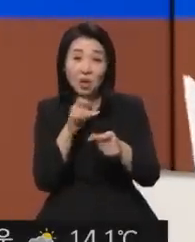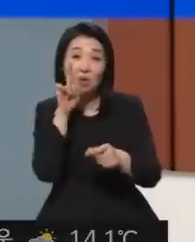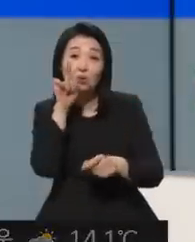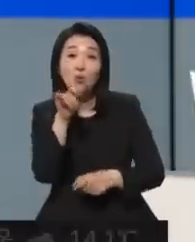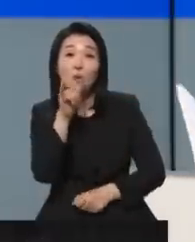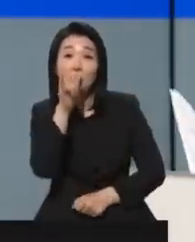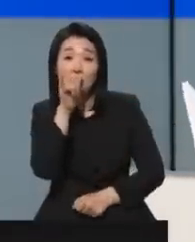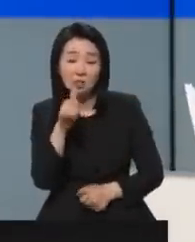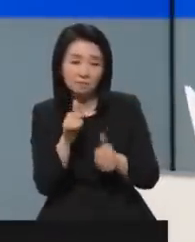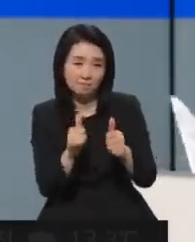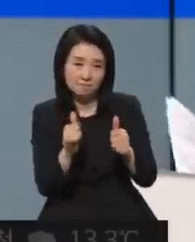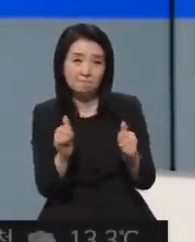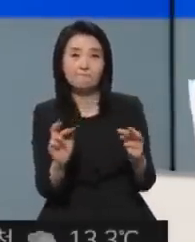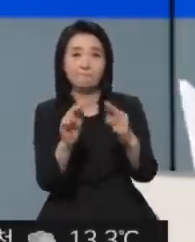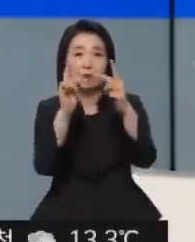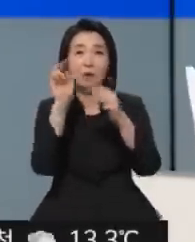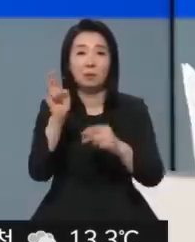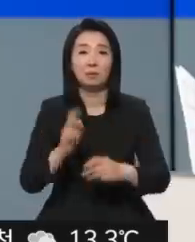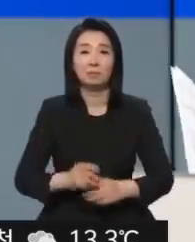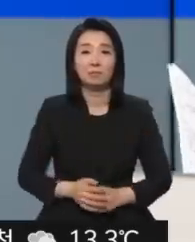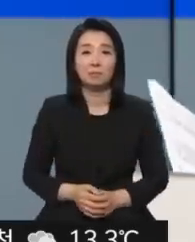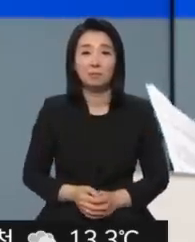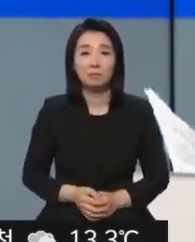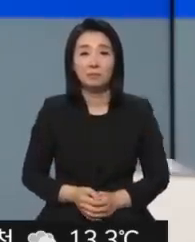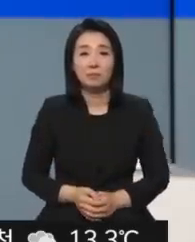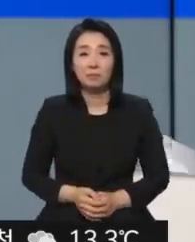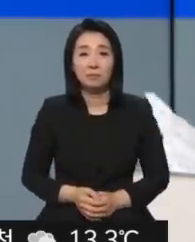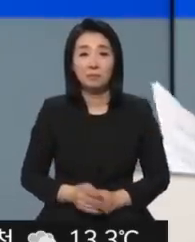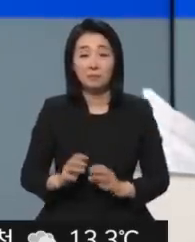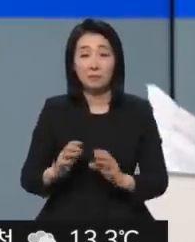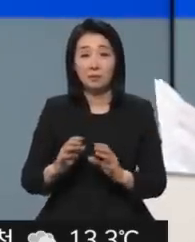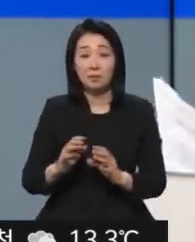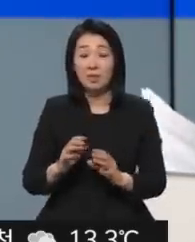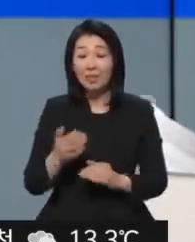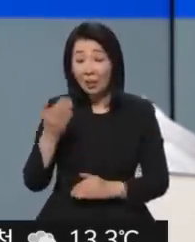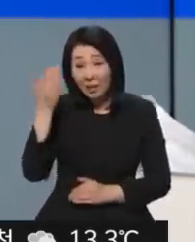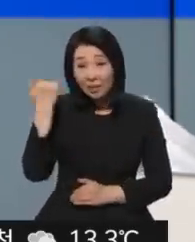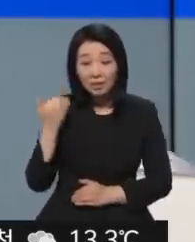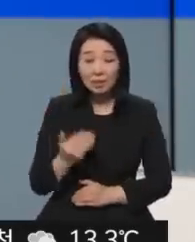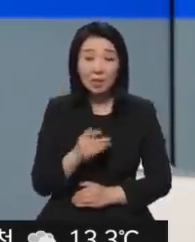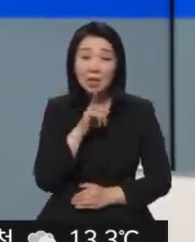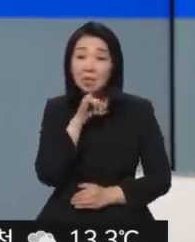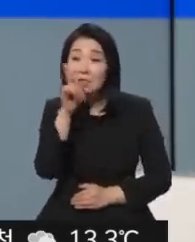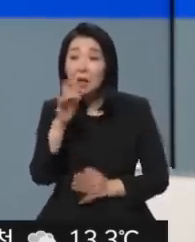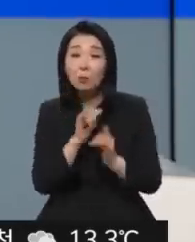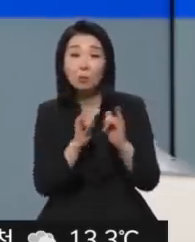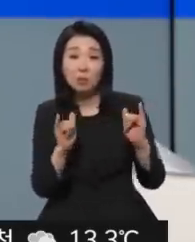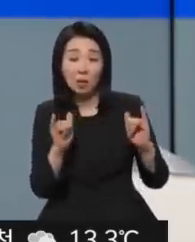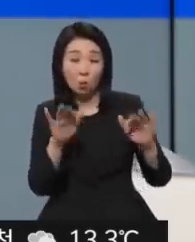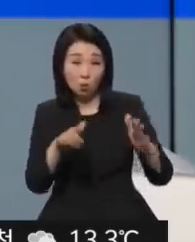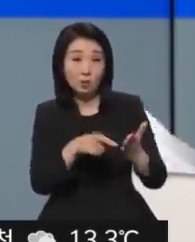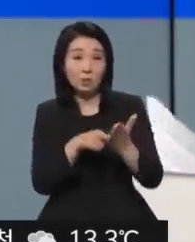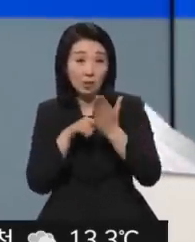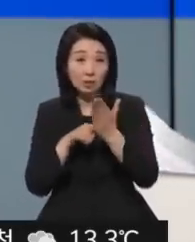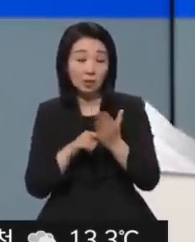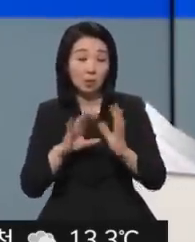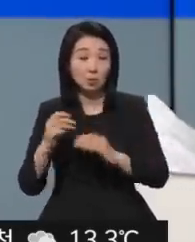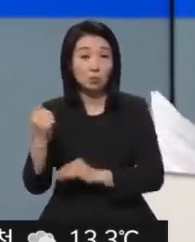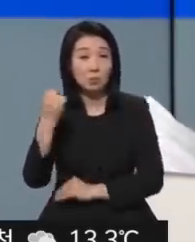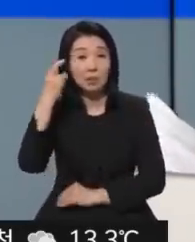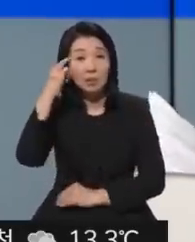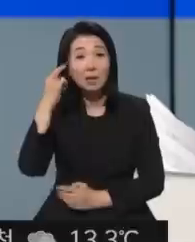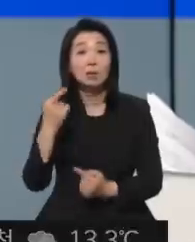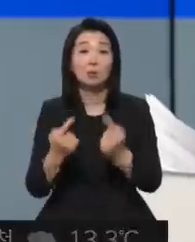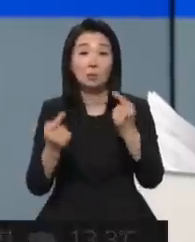이제 법적 공방도 이제 벌어질 그런 분위기인데 국민의 제보자라는 인물이 오늘 나타났어요 국민의 의미에서 생각하는